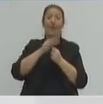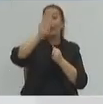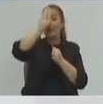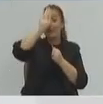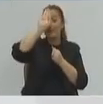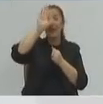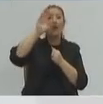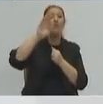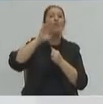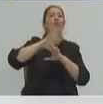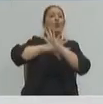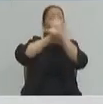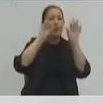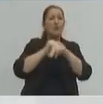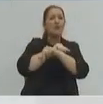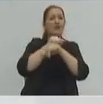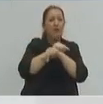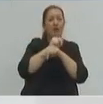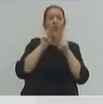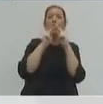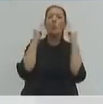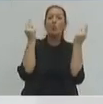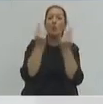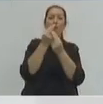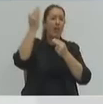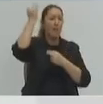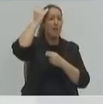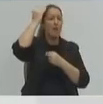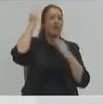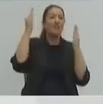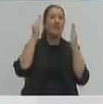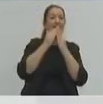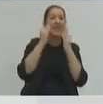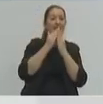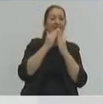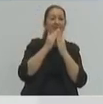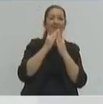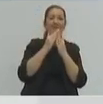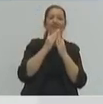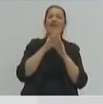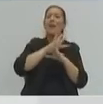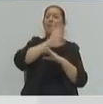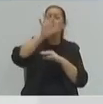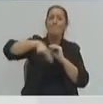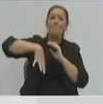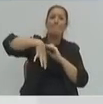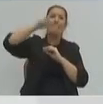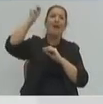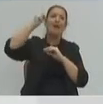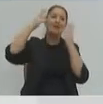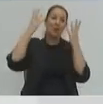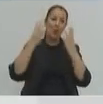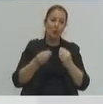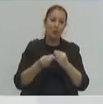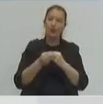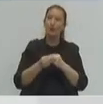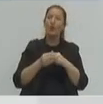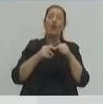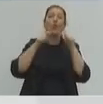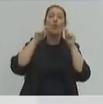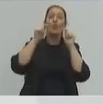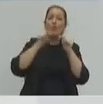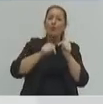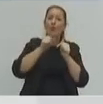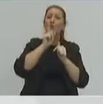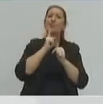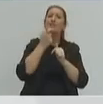İstanbul tüm zamanlarda dünyanın baş şehri, medeniyetlerin merkezi olmuştur. Bundan tam 100 yıl